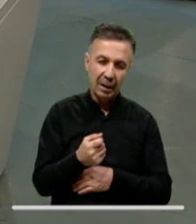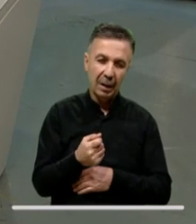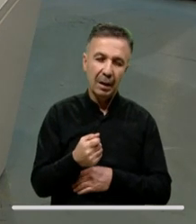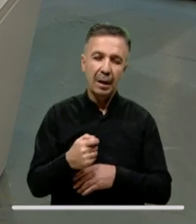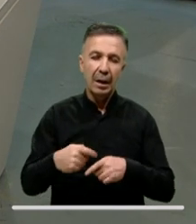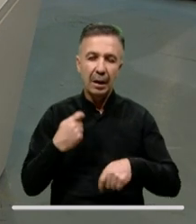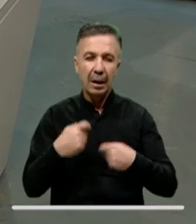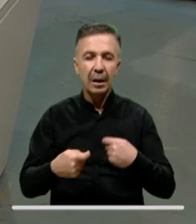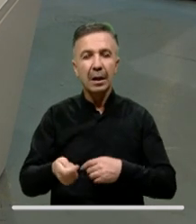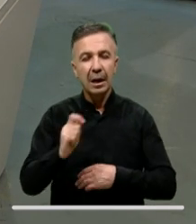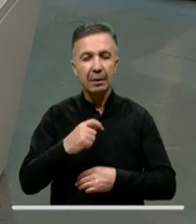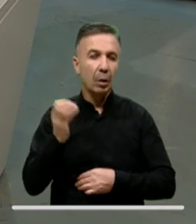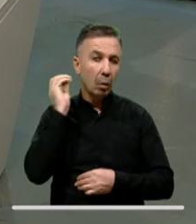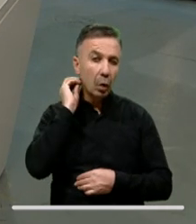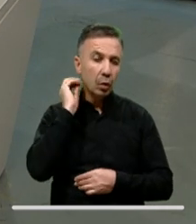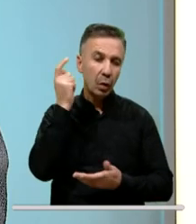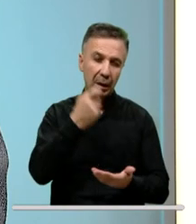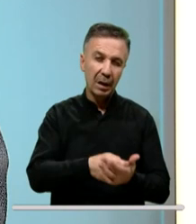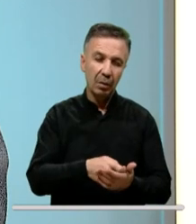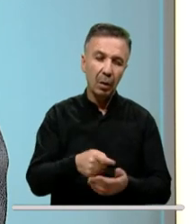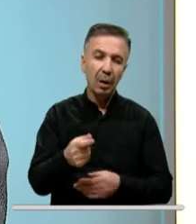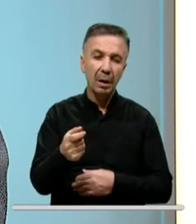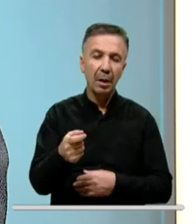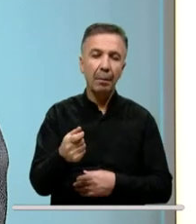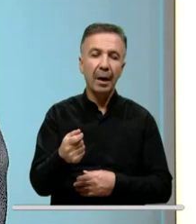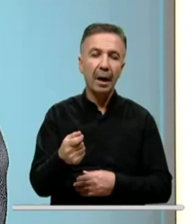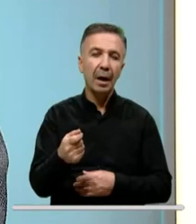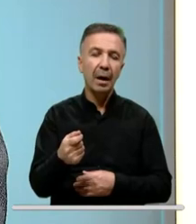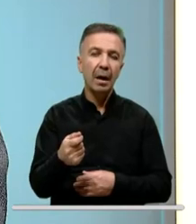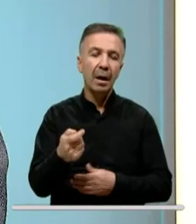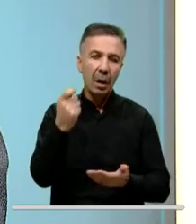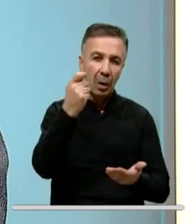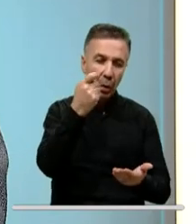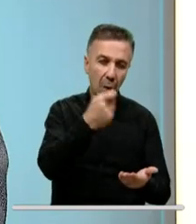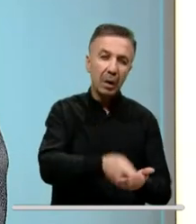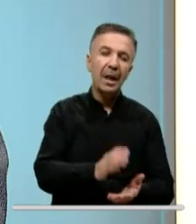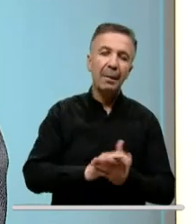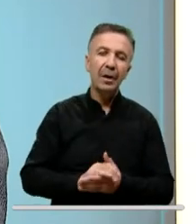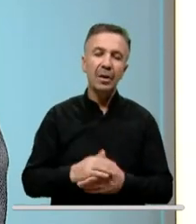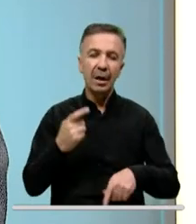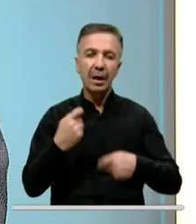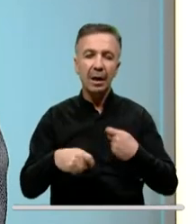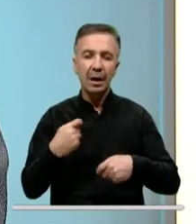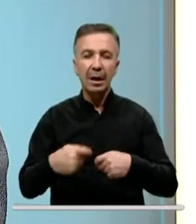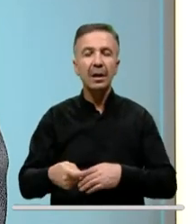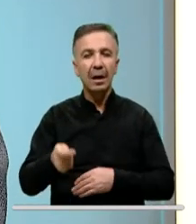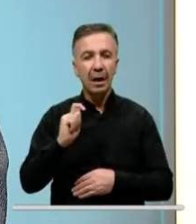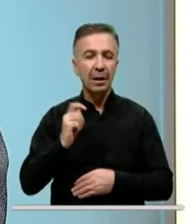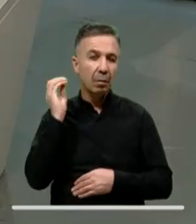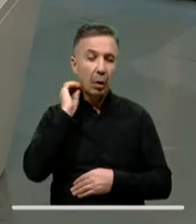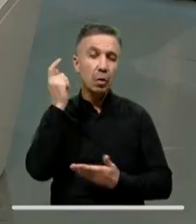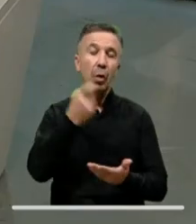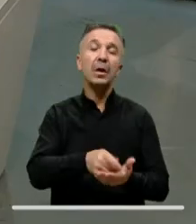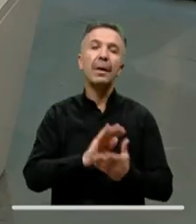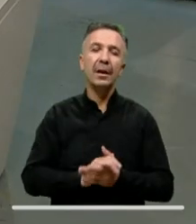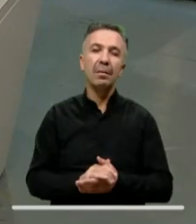borcunu ödeyecektim. Onlar bana para ödemesi yapamayınca ben de haliyle kredi kartımın borcunu ödeyemedim. Bu